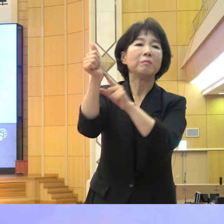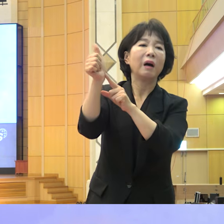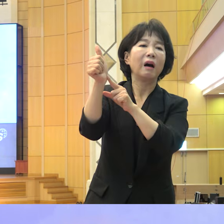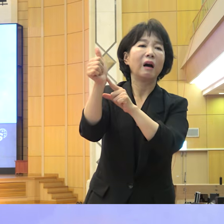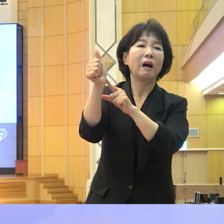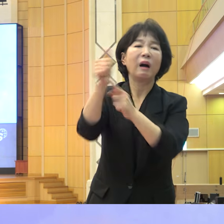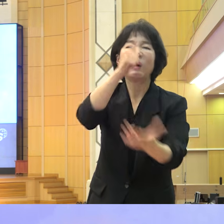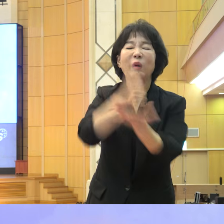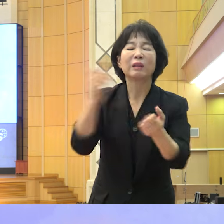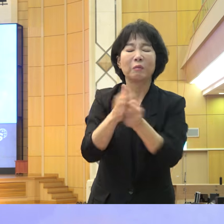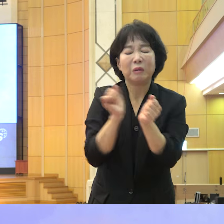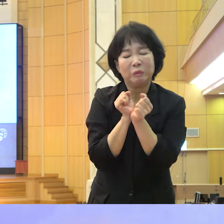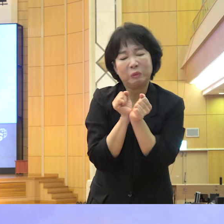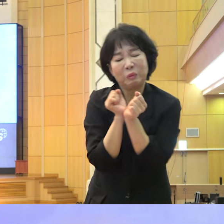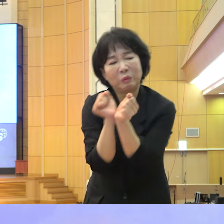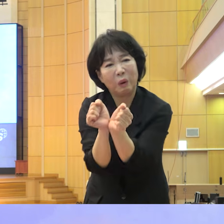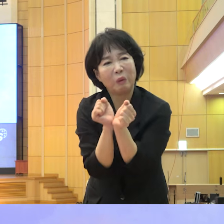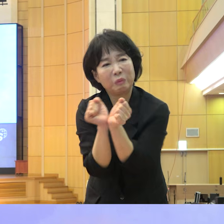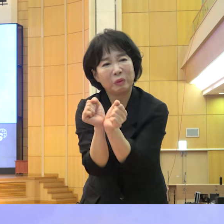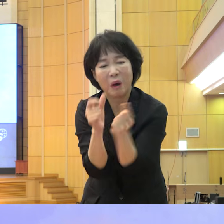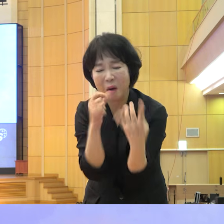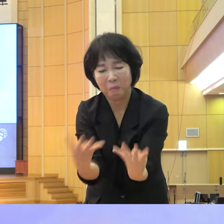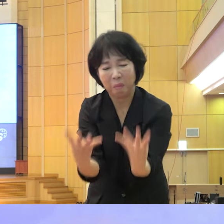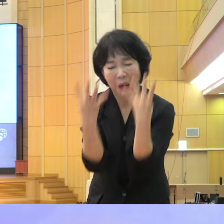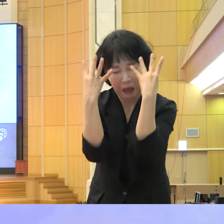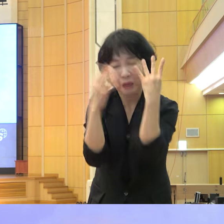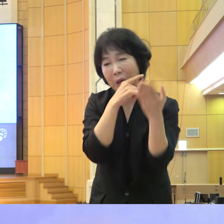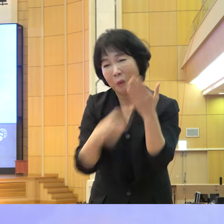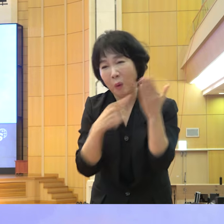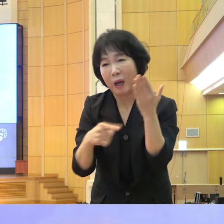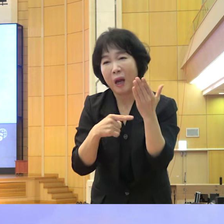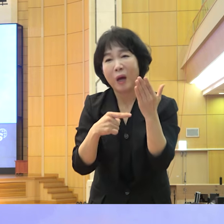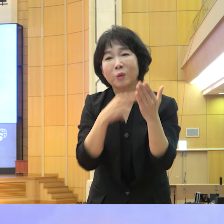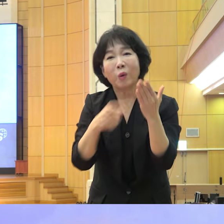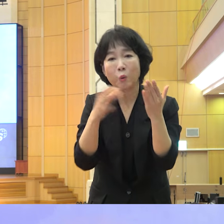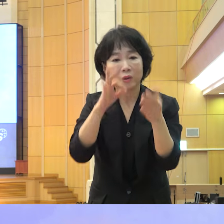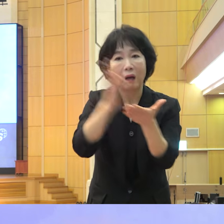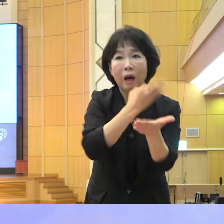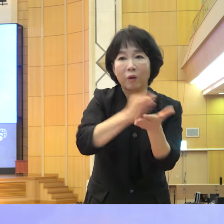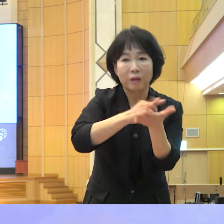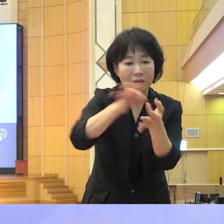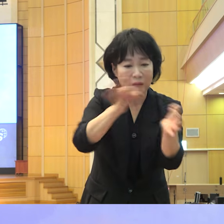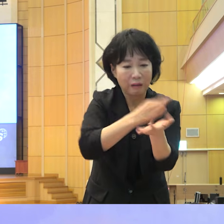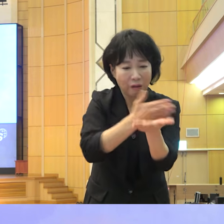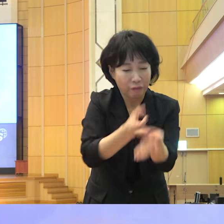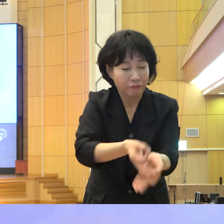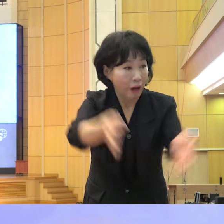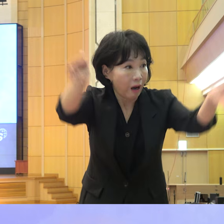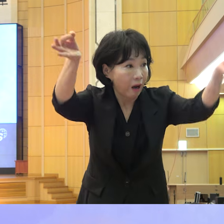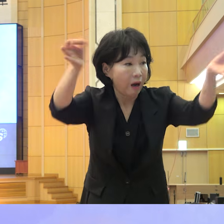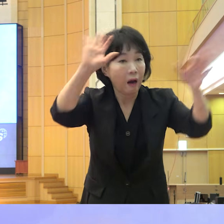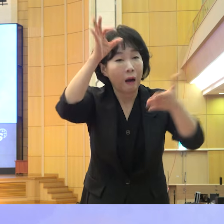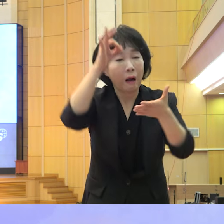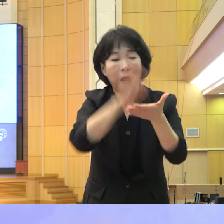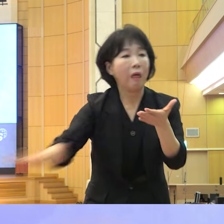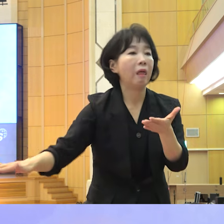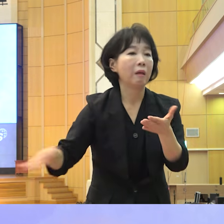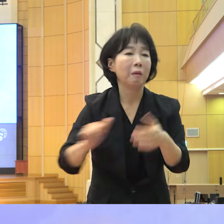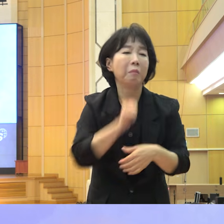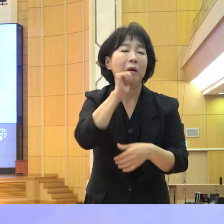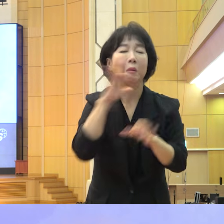구속되고 그리고 그 피해 보상금 다 하고 나니까 그냥 쫄딱 망해버리는데 그가 감옥에서 한 말이